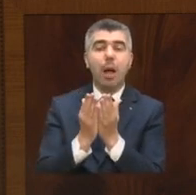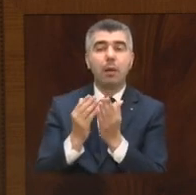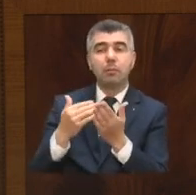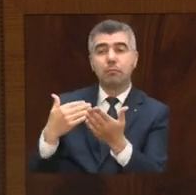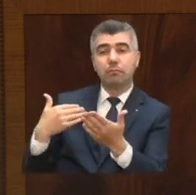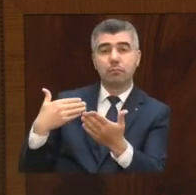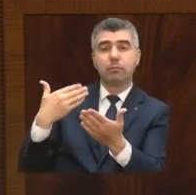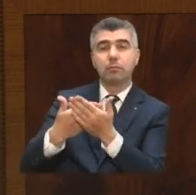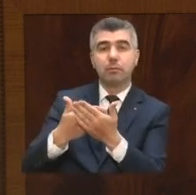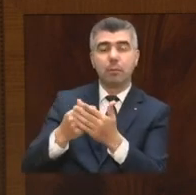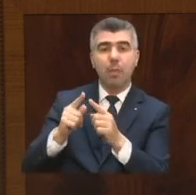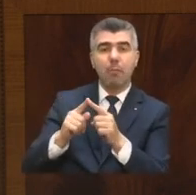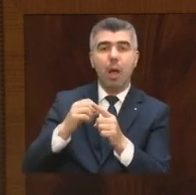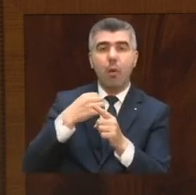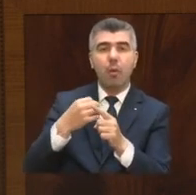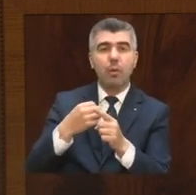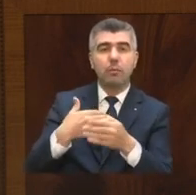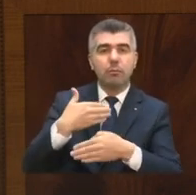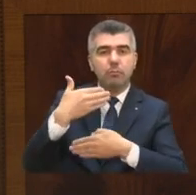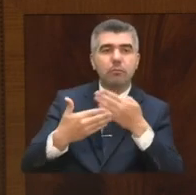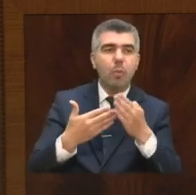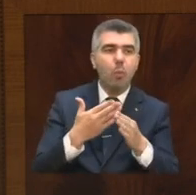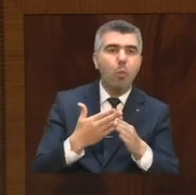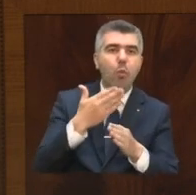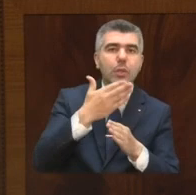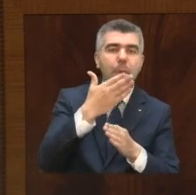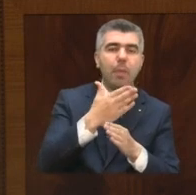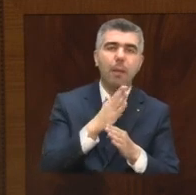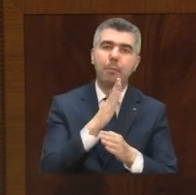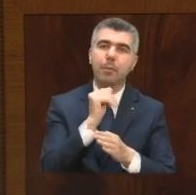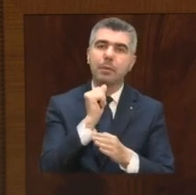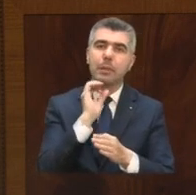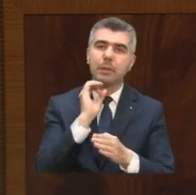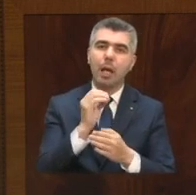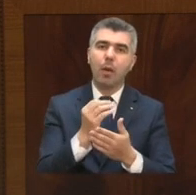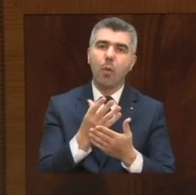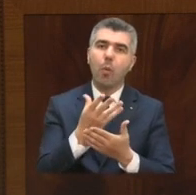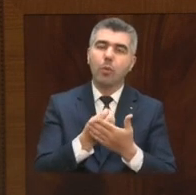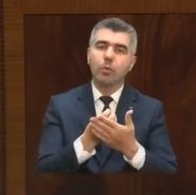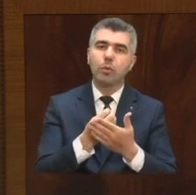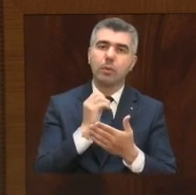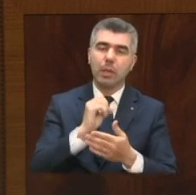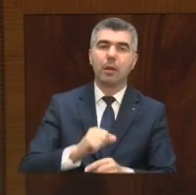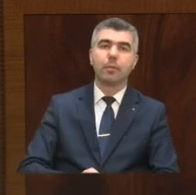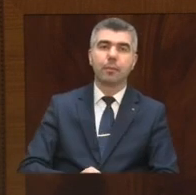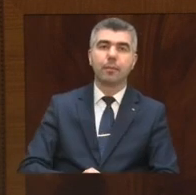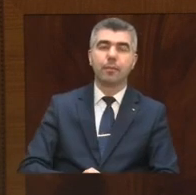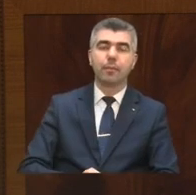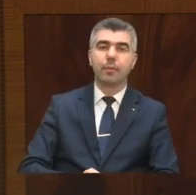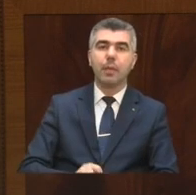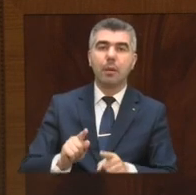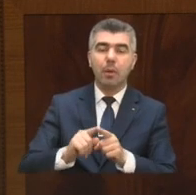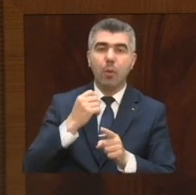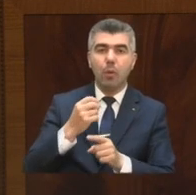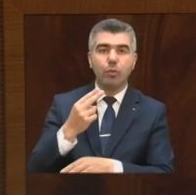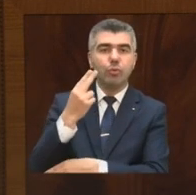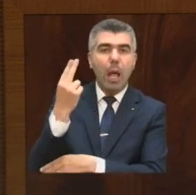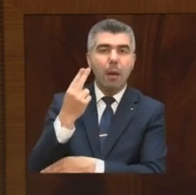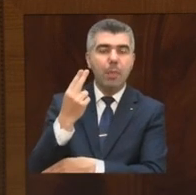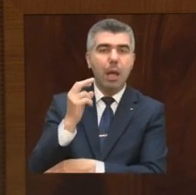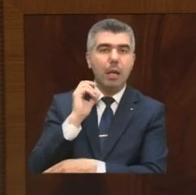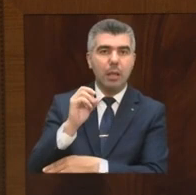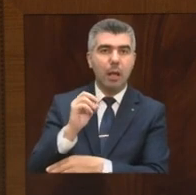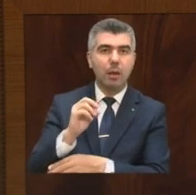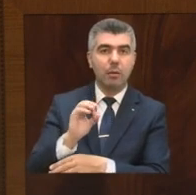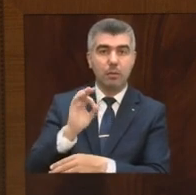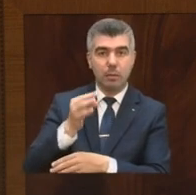دون اكتراث لماء البلد وابناء الشعب تتحدثون عن ارجاع الهيبه للجامعه هل